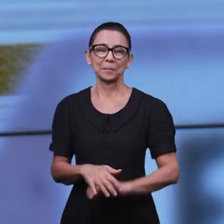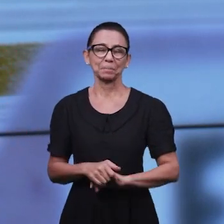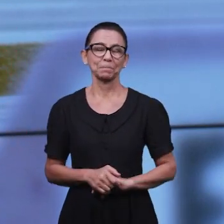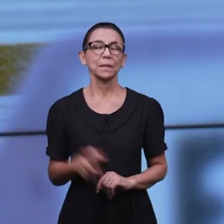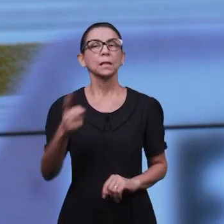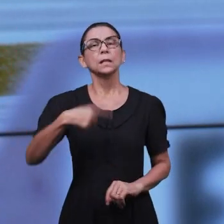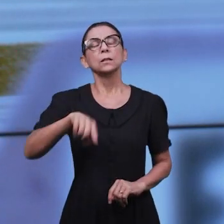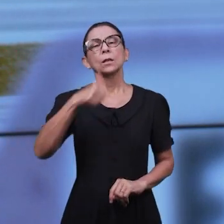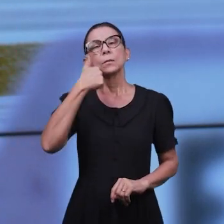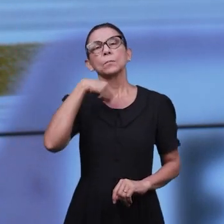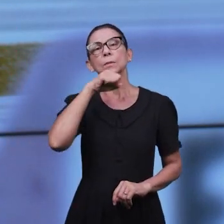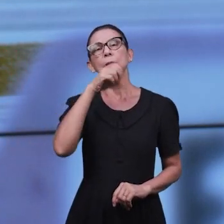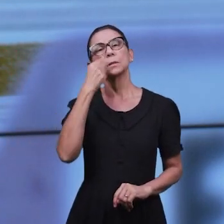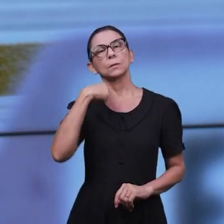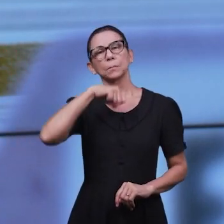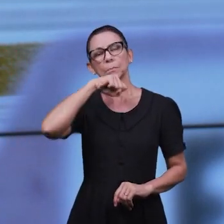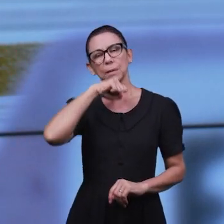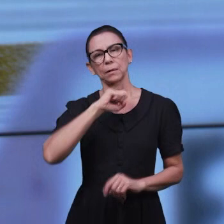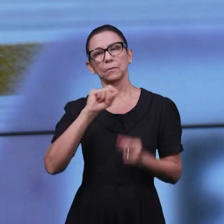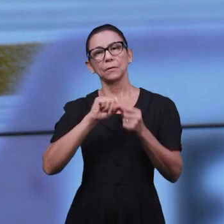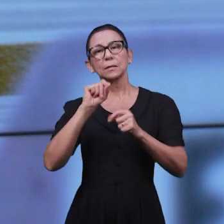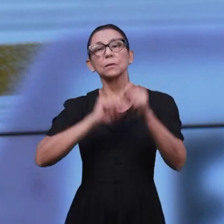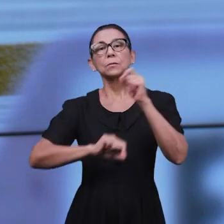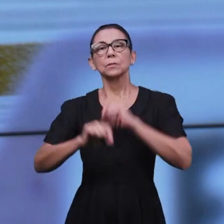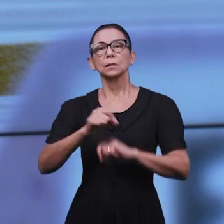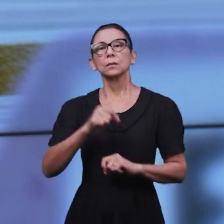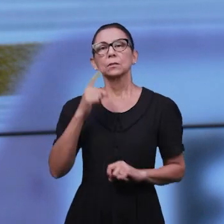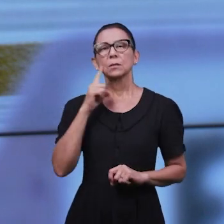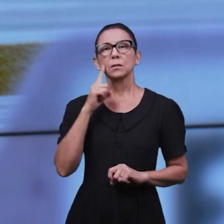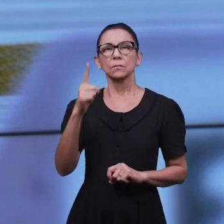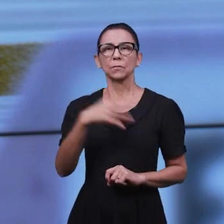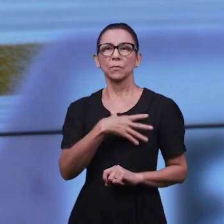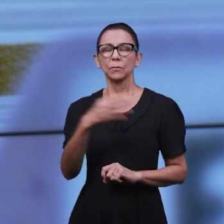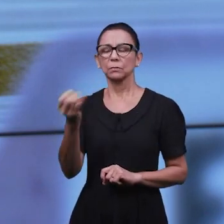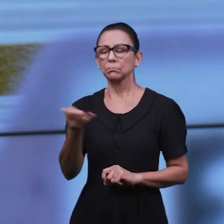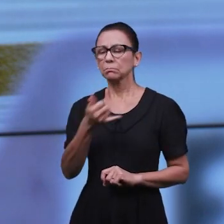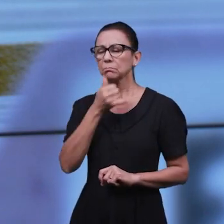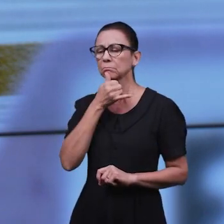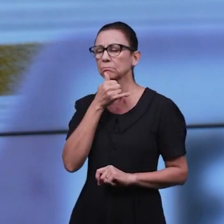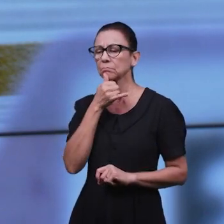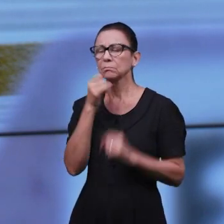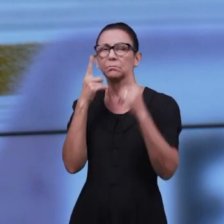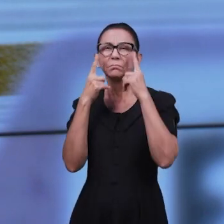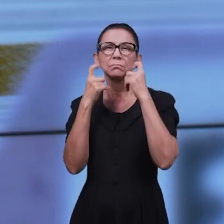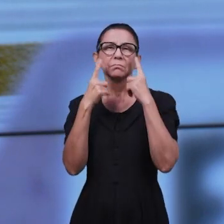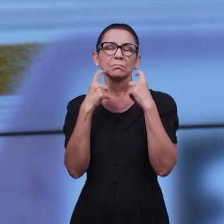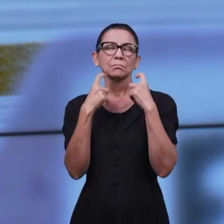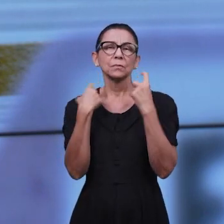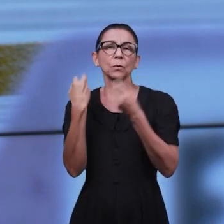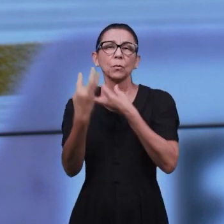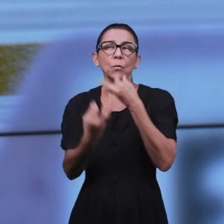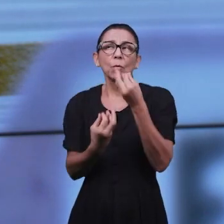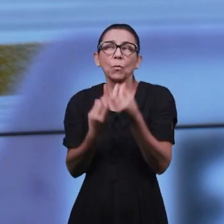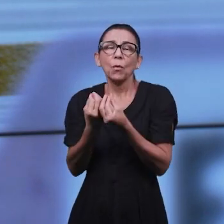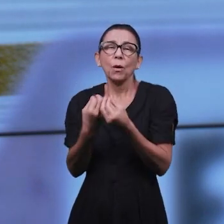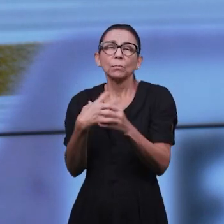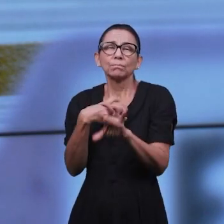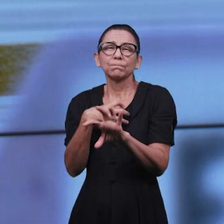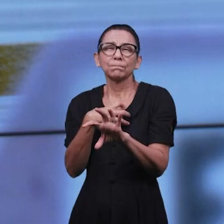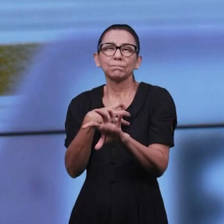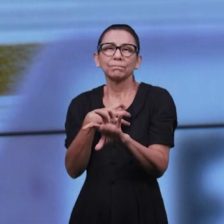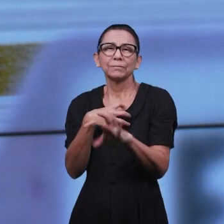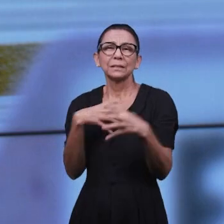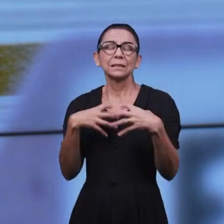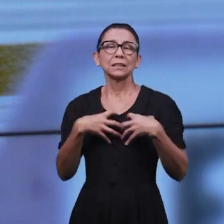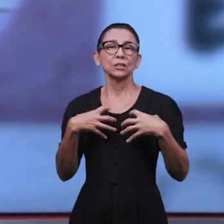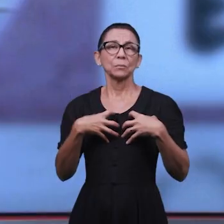mère, qu'est-ce que nous faisons quand nous voyons nos enfants attristés, en train de pleurer? Comment nous faisons face aux sentiments de